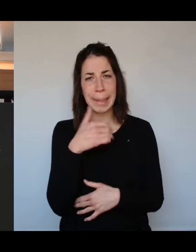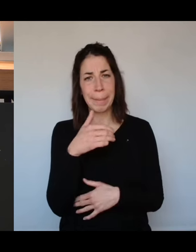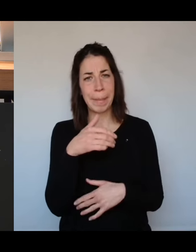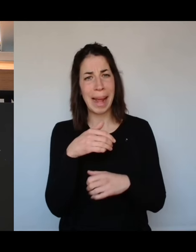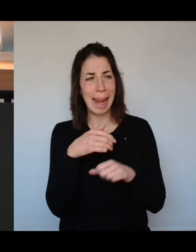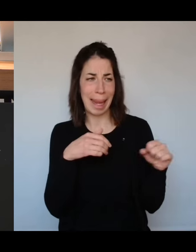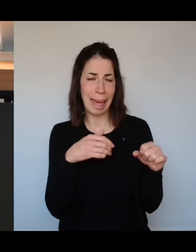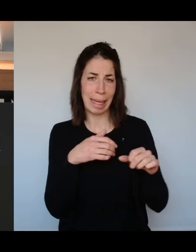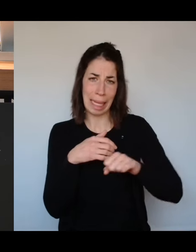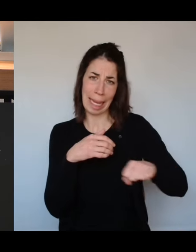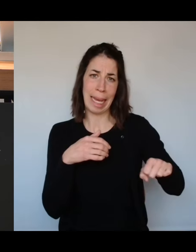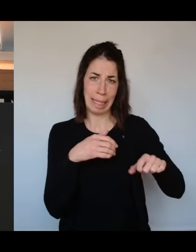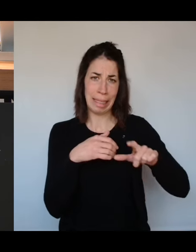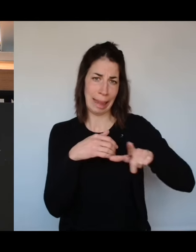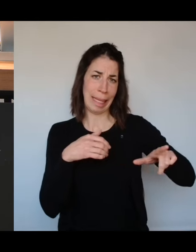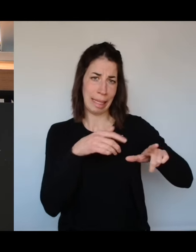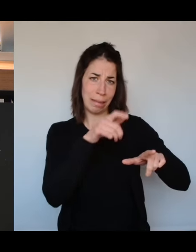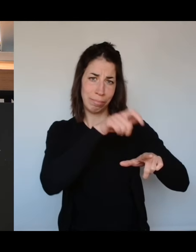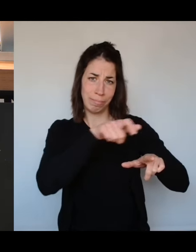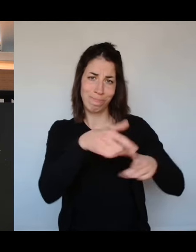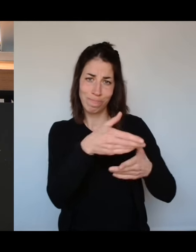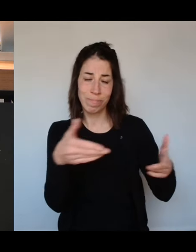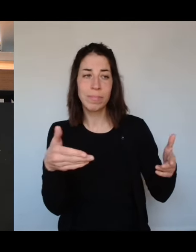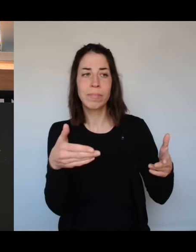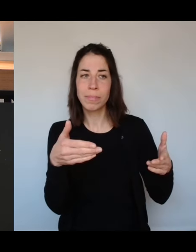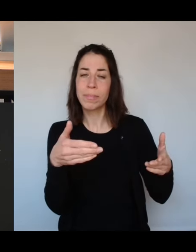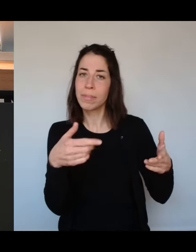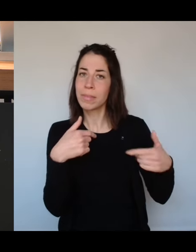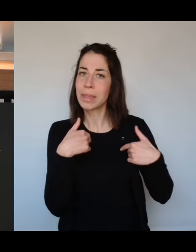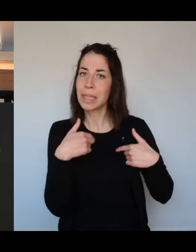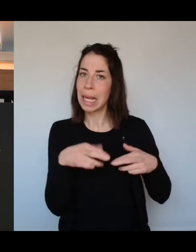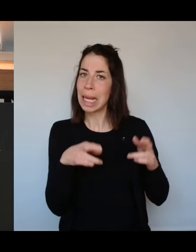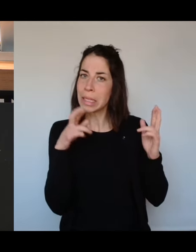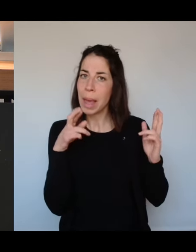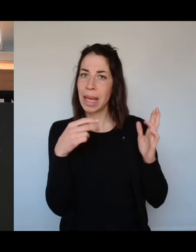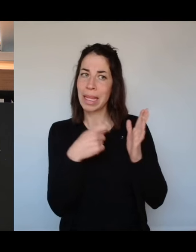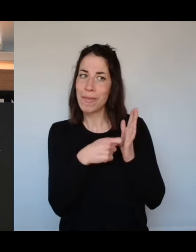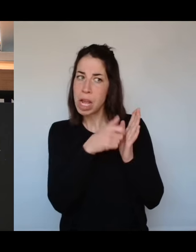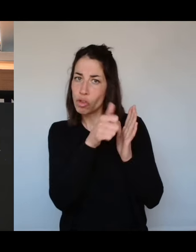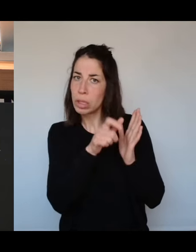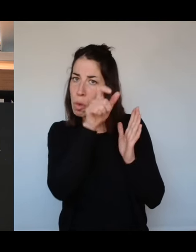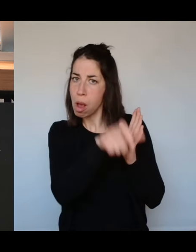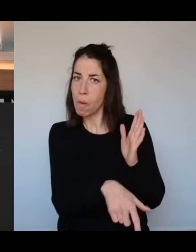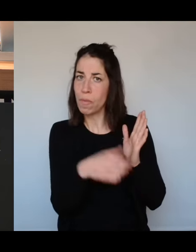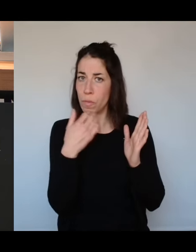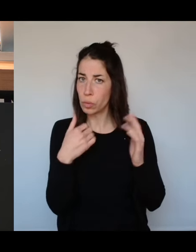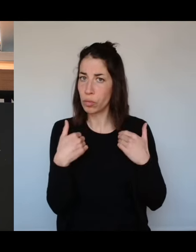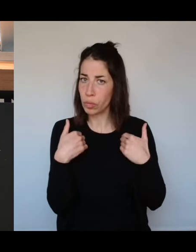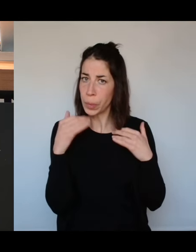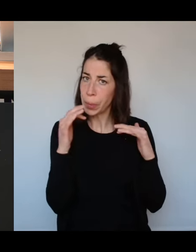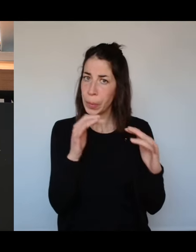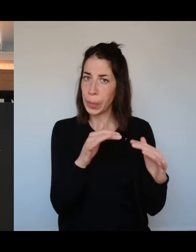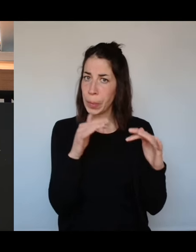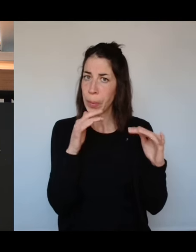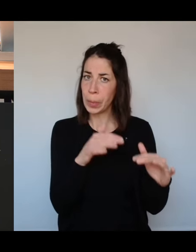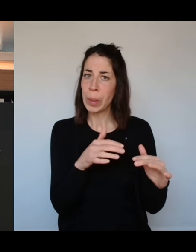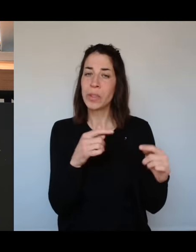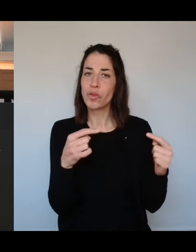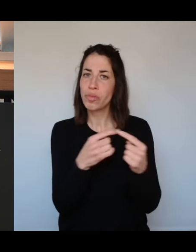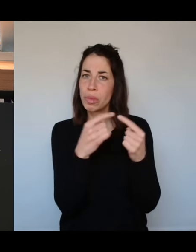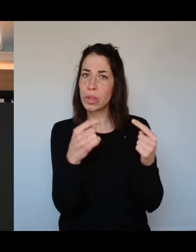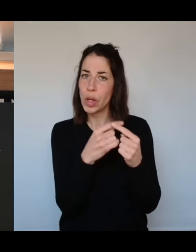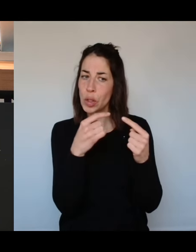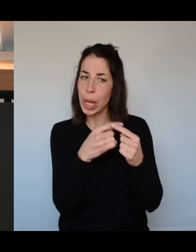Wertschätzung entgegenbringe, dass ich den streitigen Diskurs mit Ihnen schätze, der ja ein Wesenselement unserer